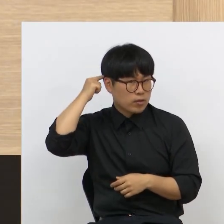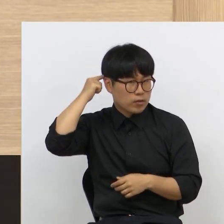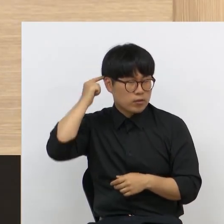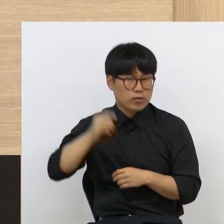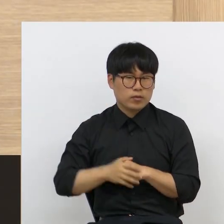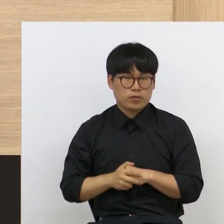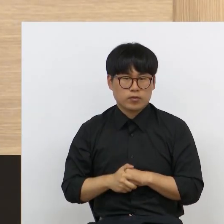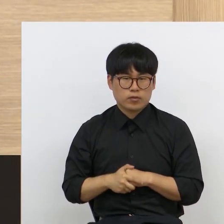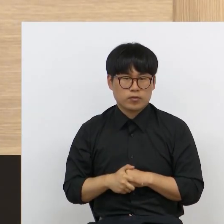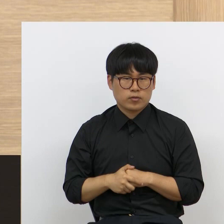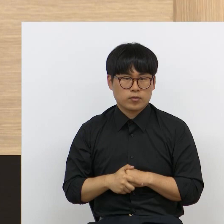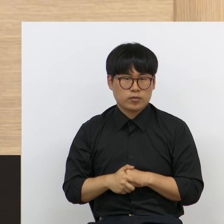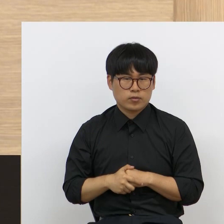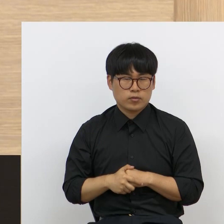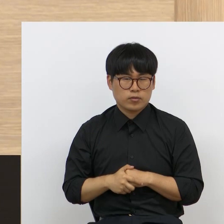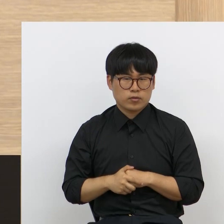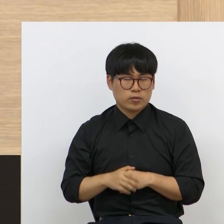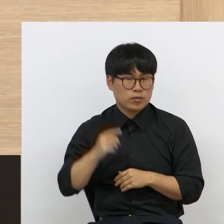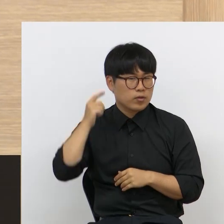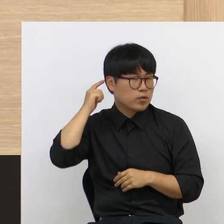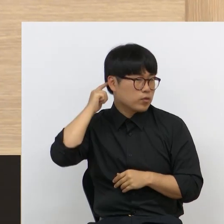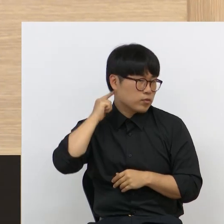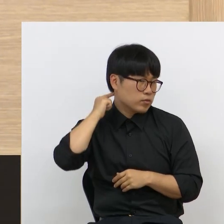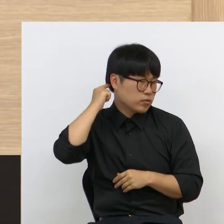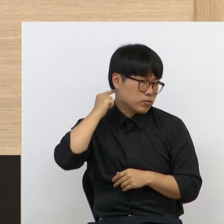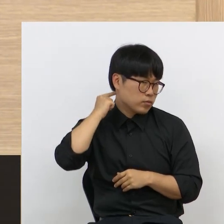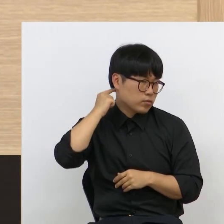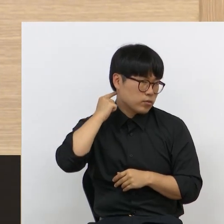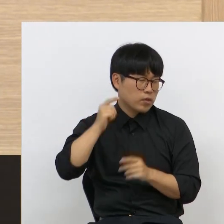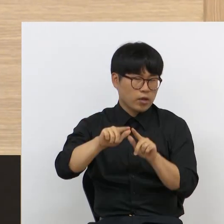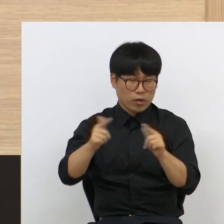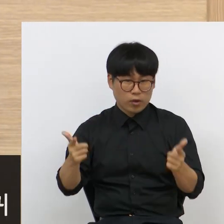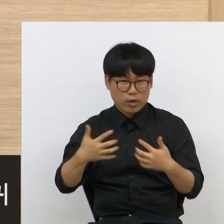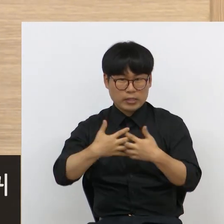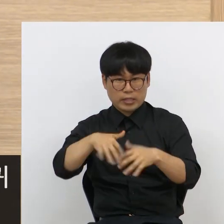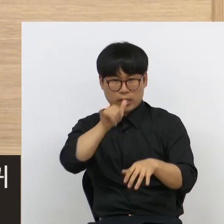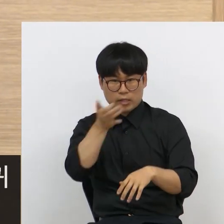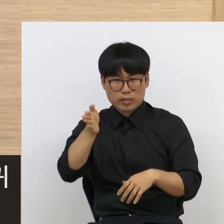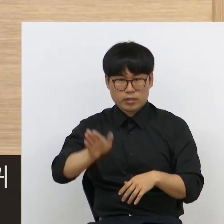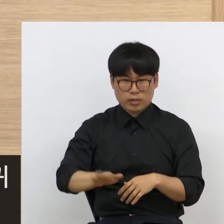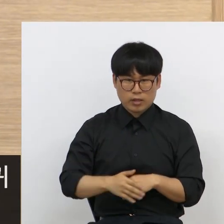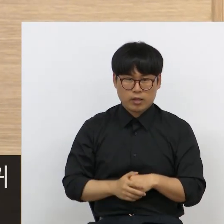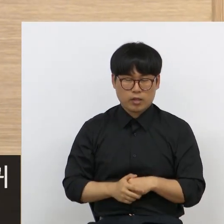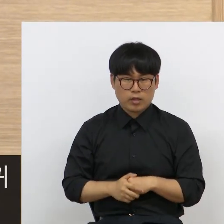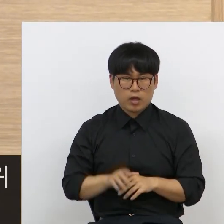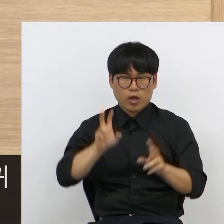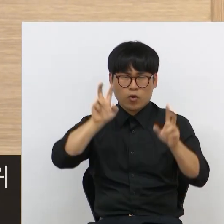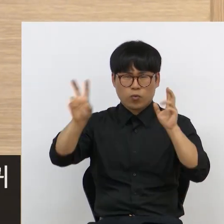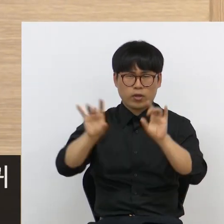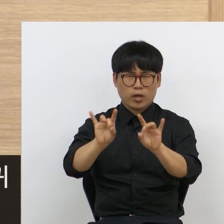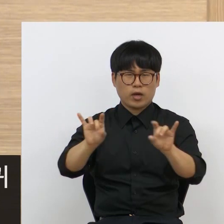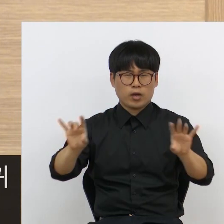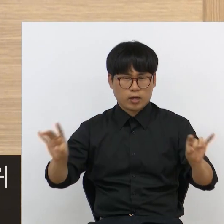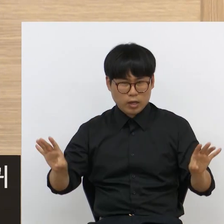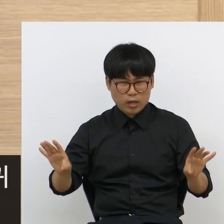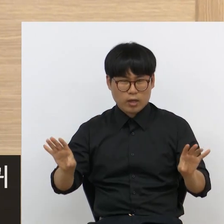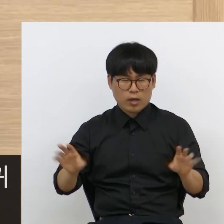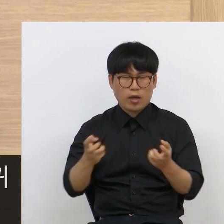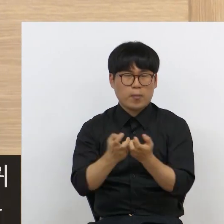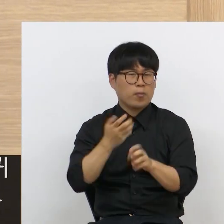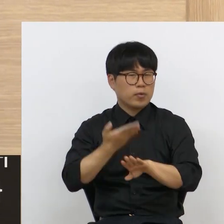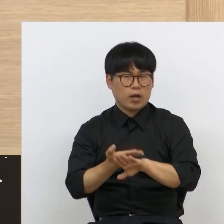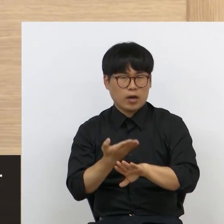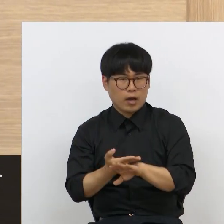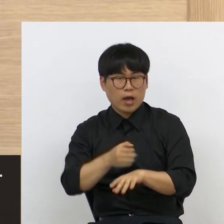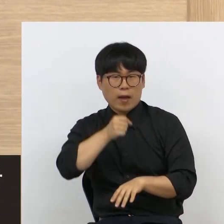해서 귓밖에서는 조금 떨어지는 이제 여러 가지 기계가 있는데 회사별로 어음 처리 방식이 조금씩은 다르죠. 마이크가